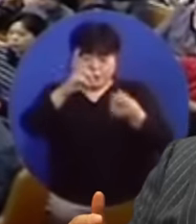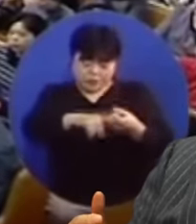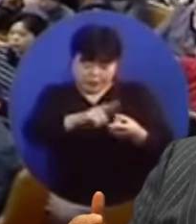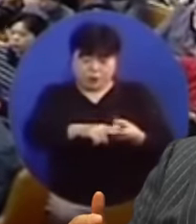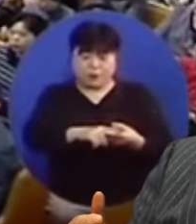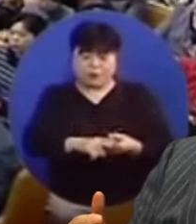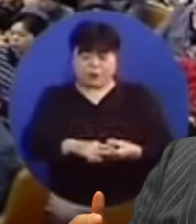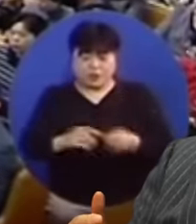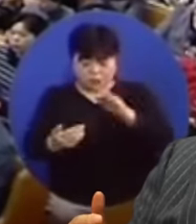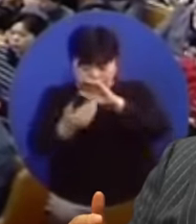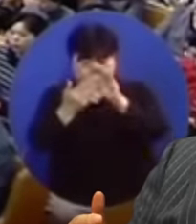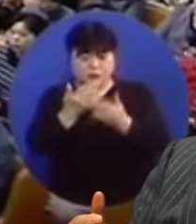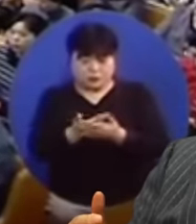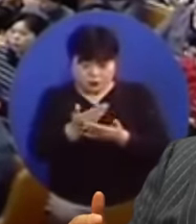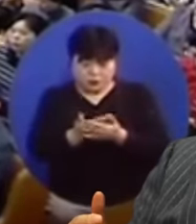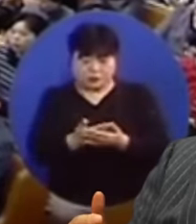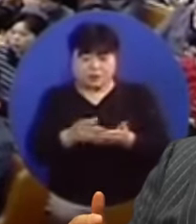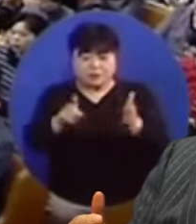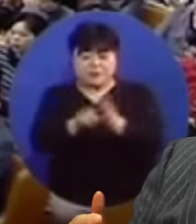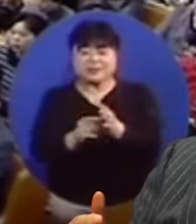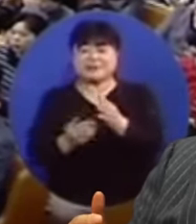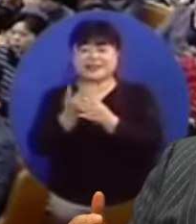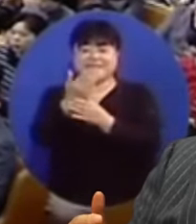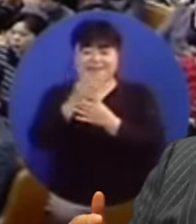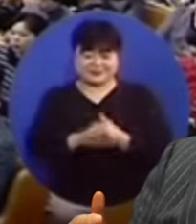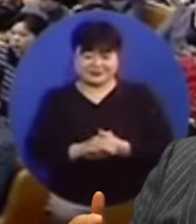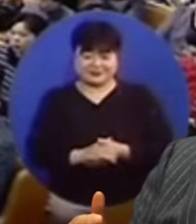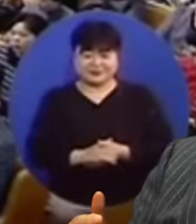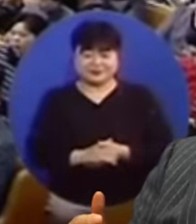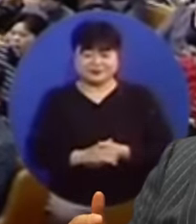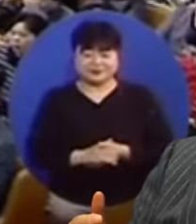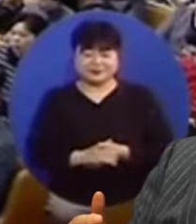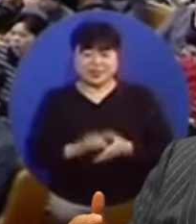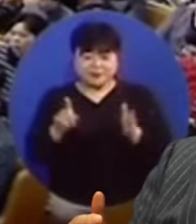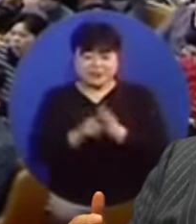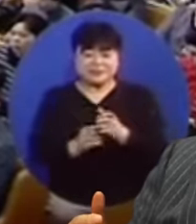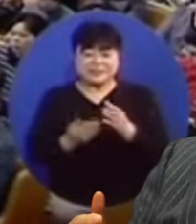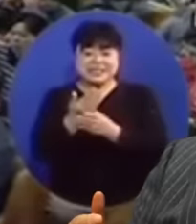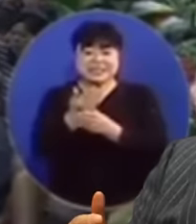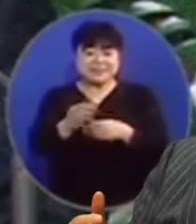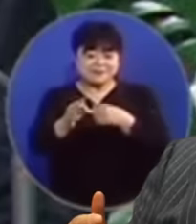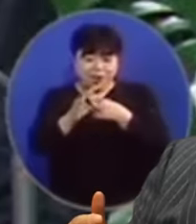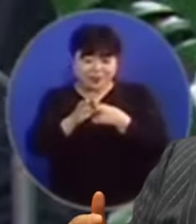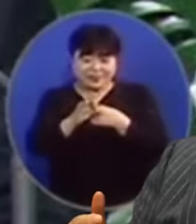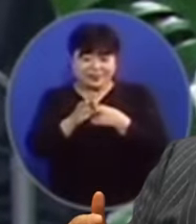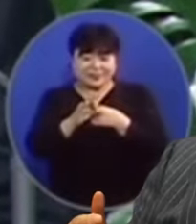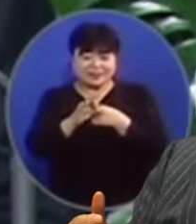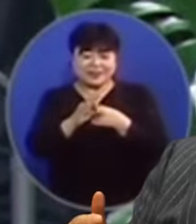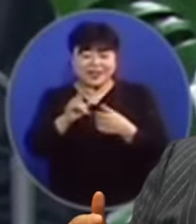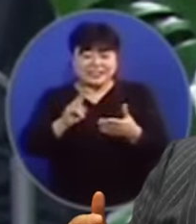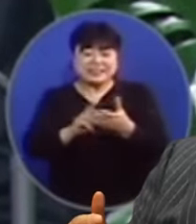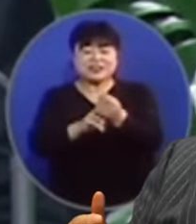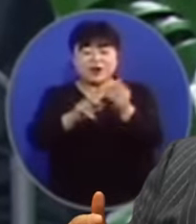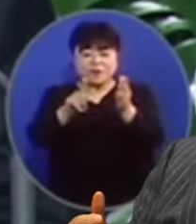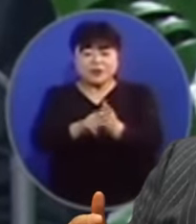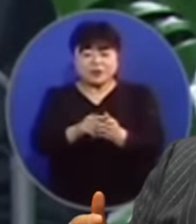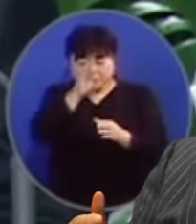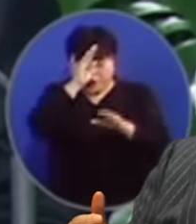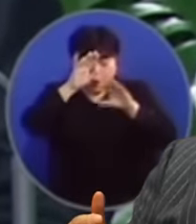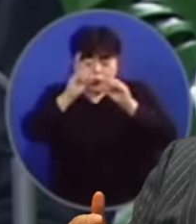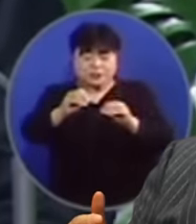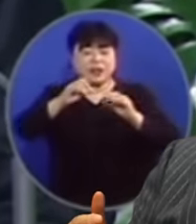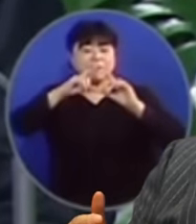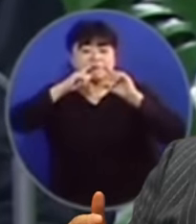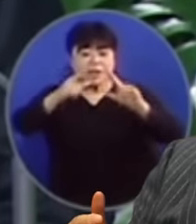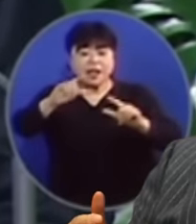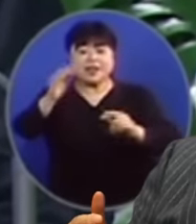해주십시오. 그러면 믿음이 생겨나요. 믿음이 생겨나면 기적을 믿고 낫다고 선언을